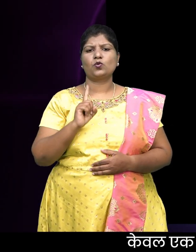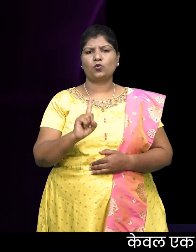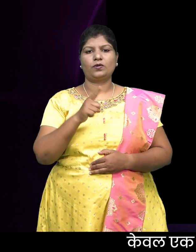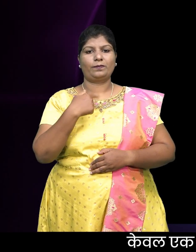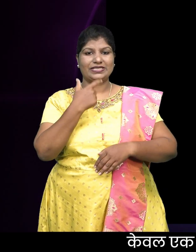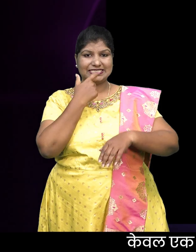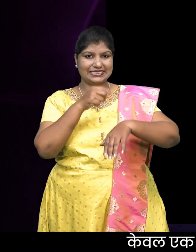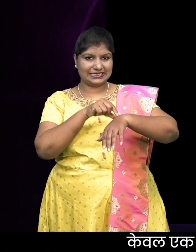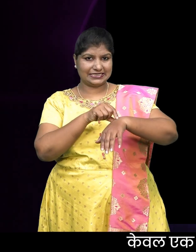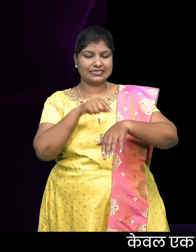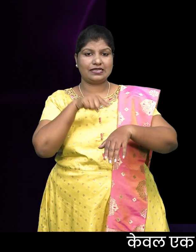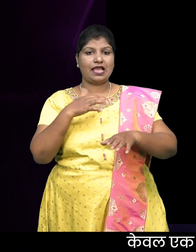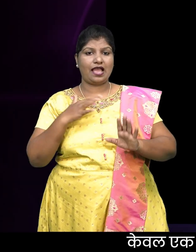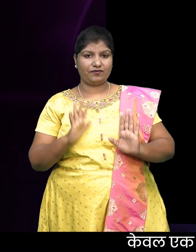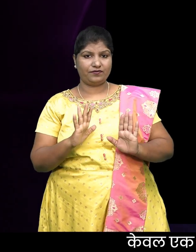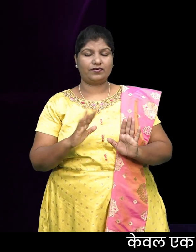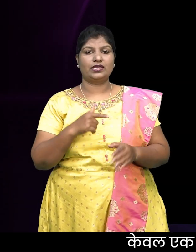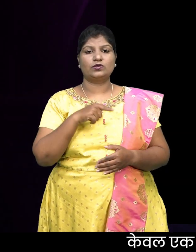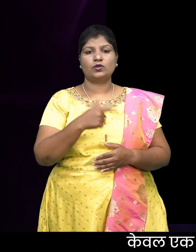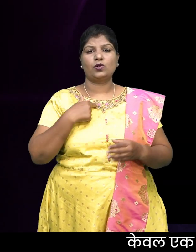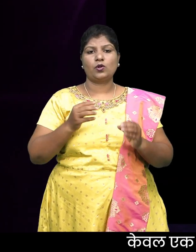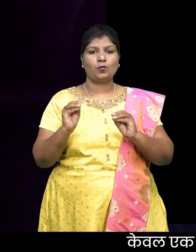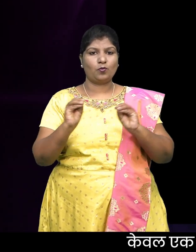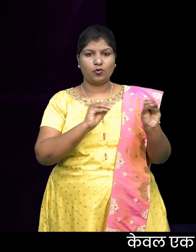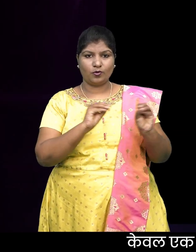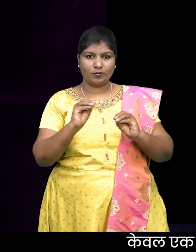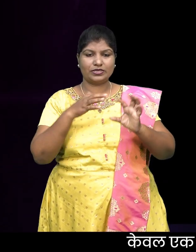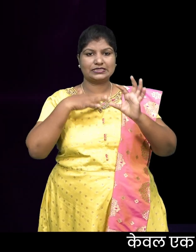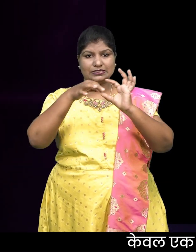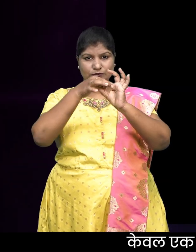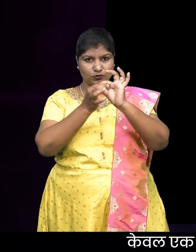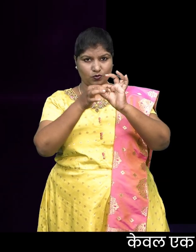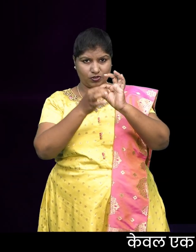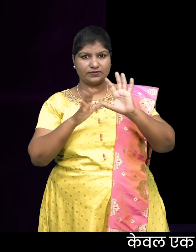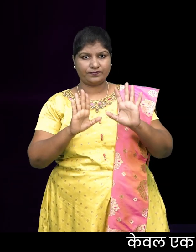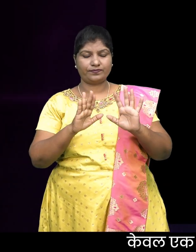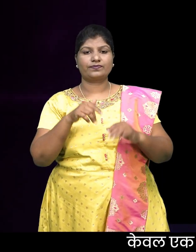केवल एक हड्डी जो चल जोड़ है वह निचला जबड़ा है।